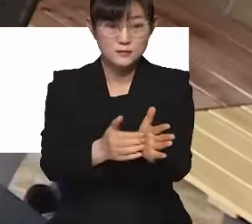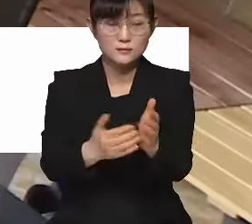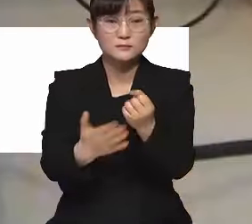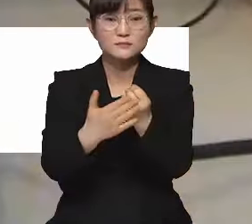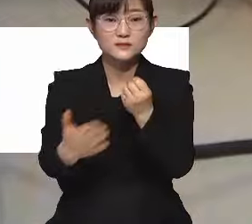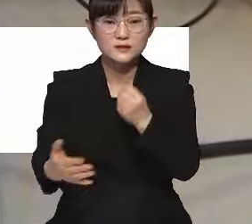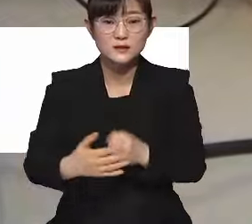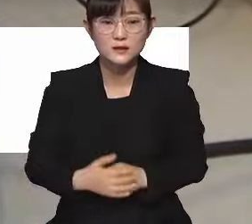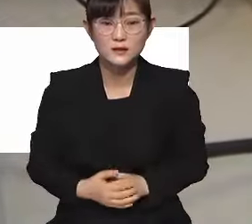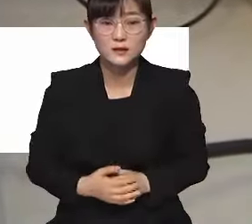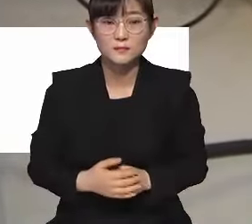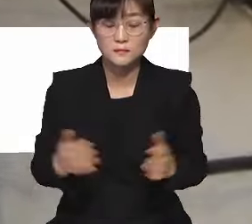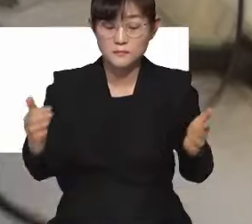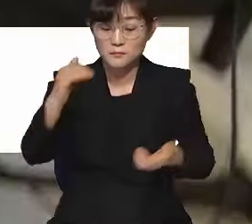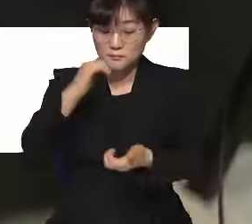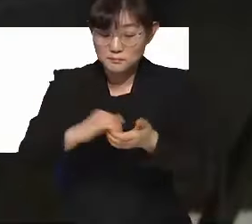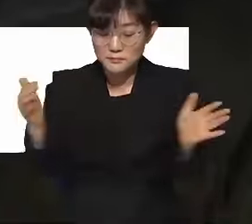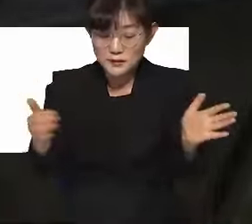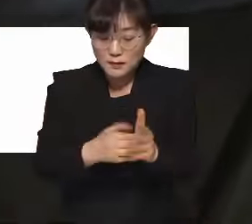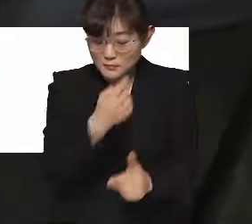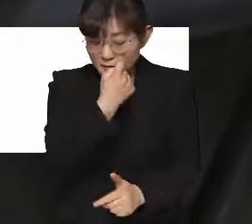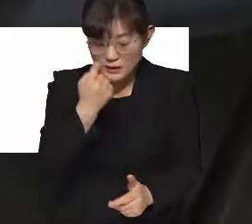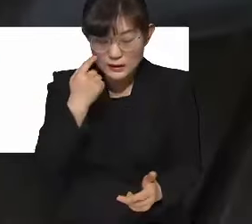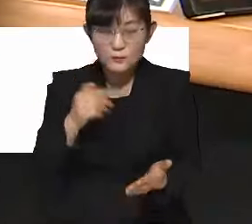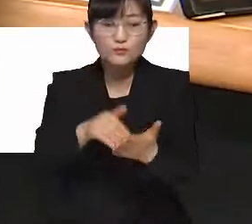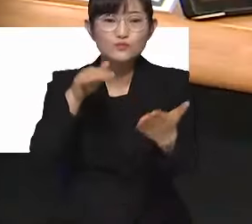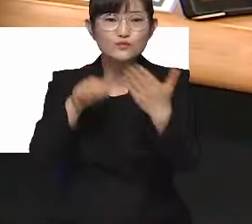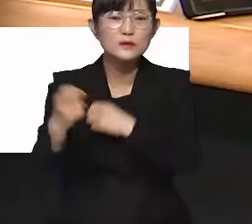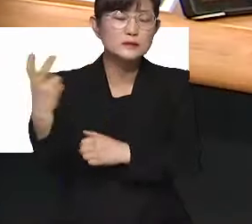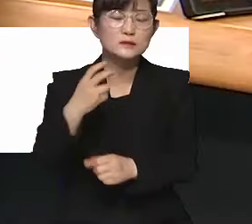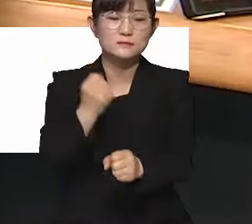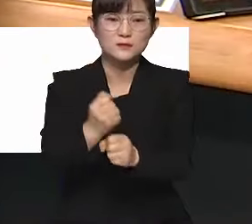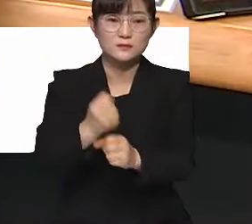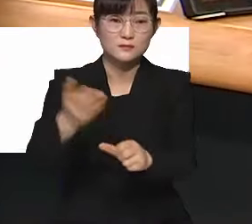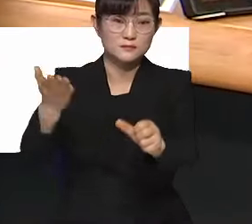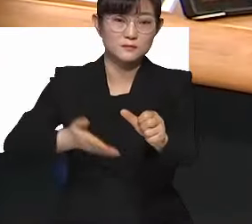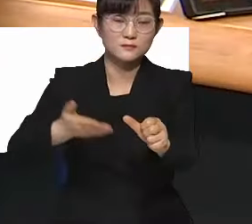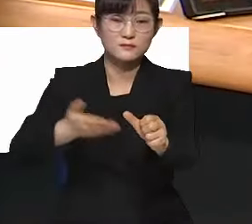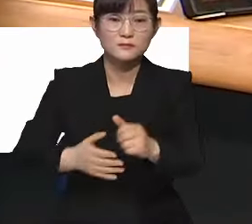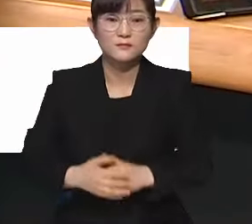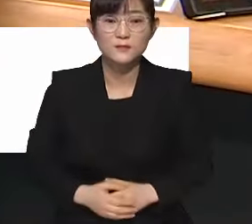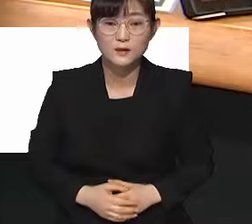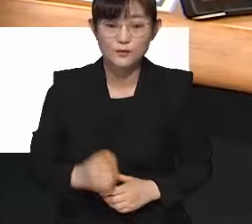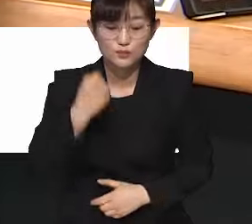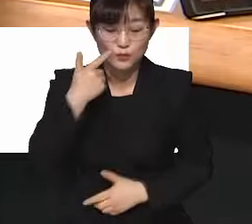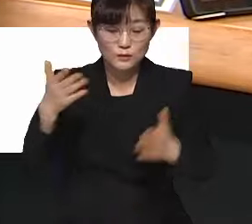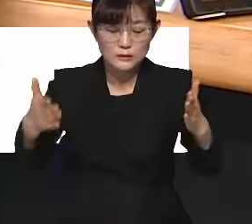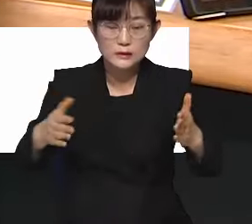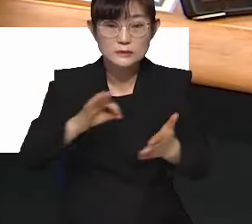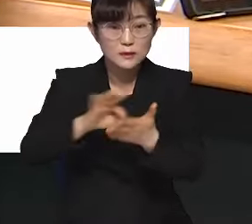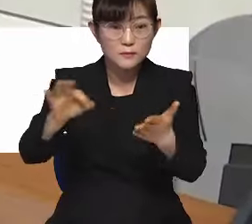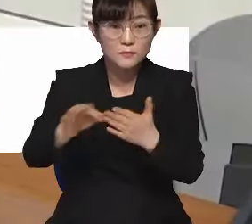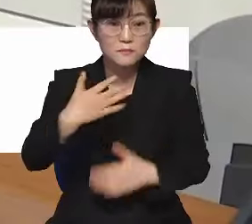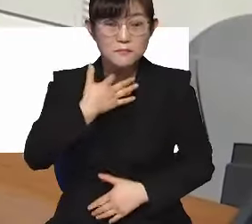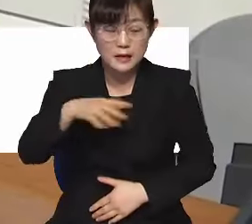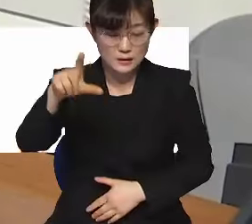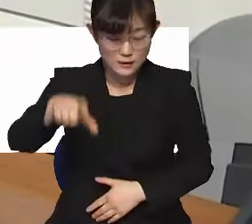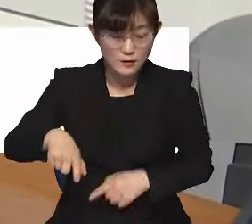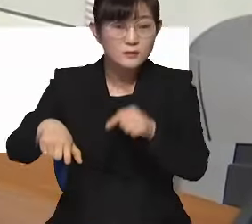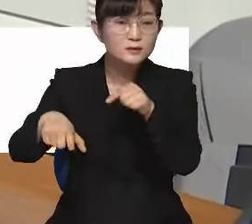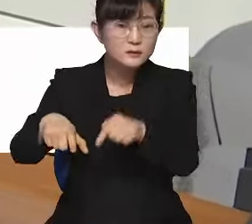예상된다며 만료일을 확인한 뒤 재발급을 신청해야 한다고 안내했습니다. 특히 최근 6개월 이내 사용 실적이 없는